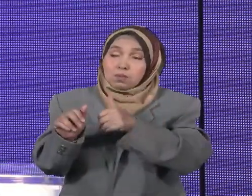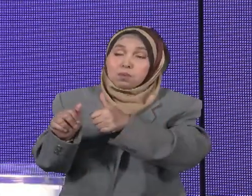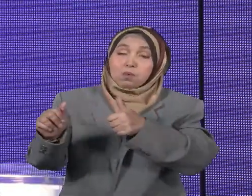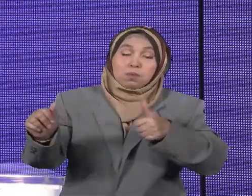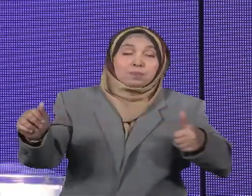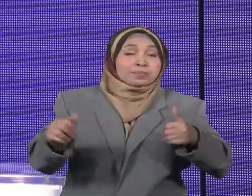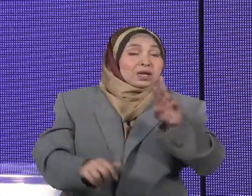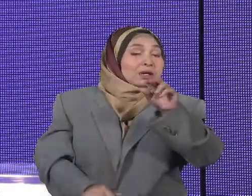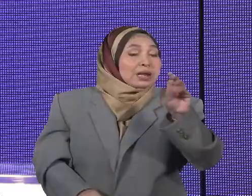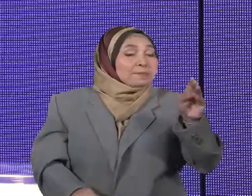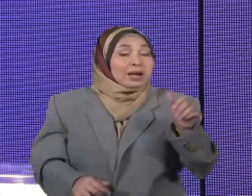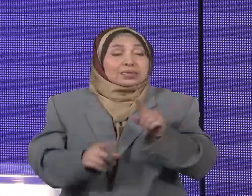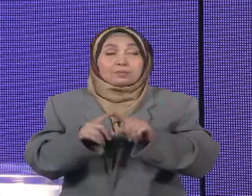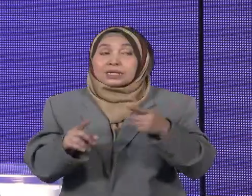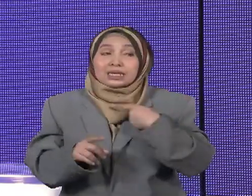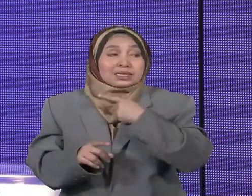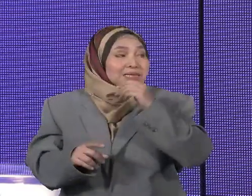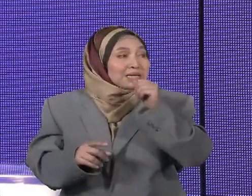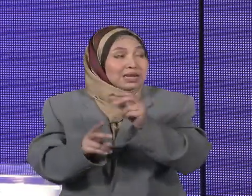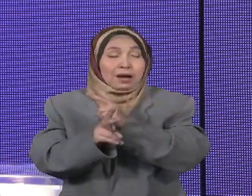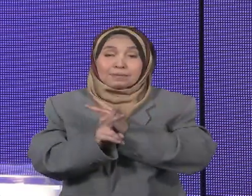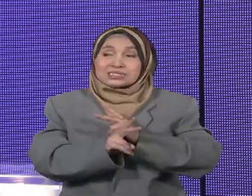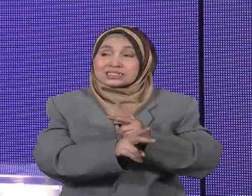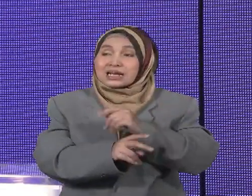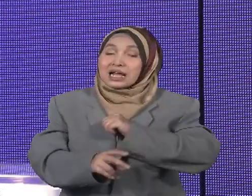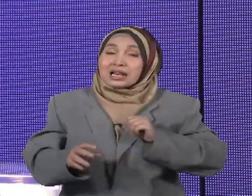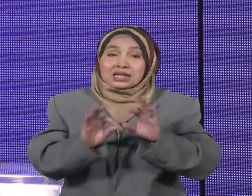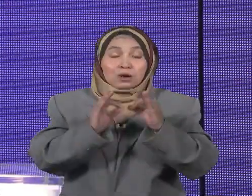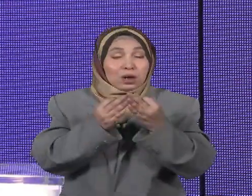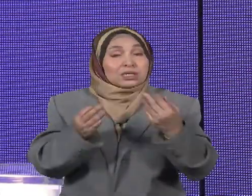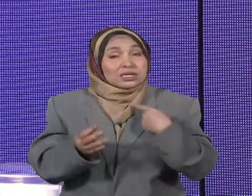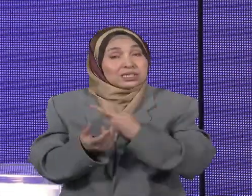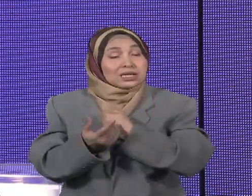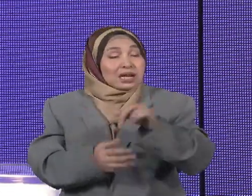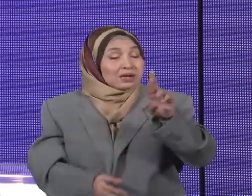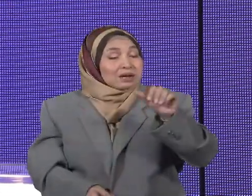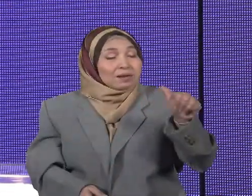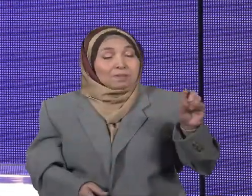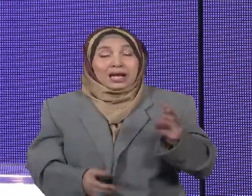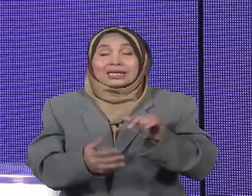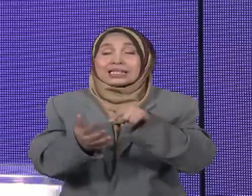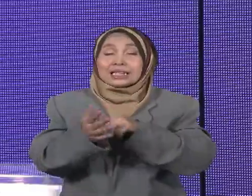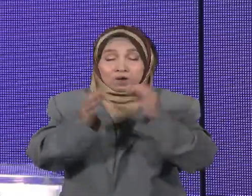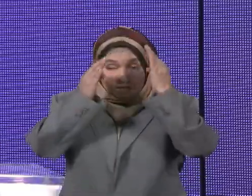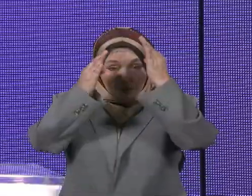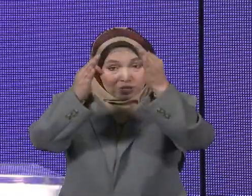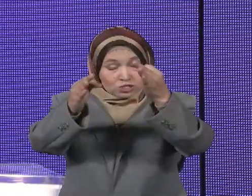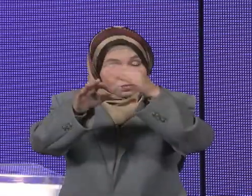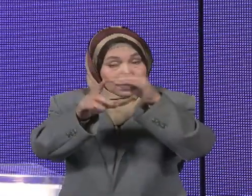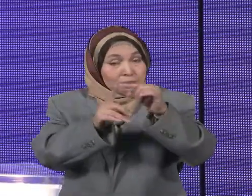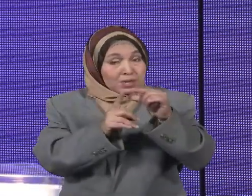daripada riba, tetapi kita tidak pun menjaga ahli keluarga kita daripada riba. Jadi ini fokus kepada